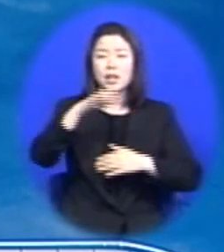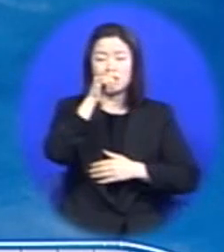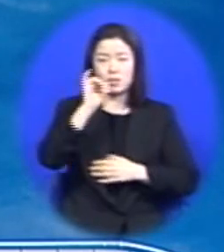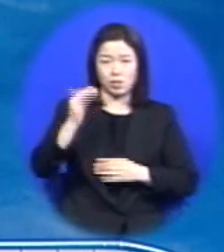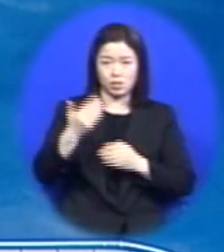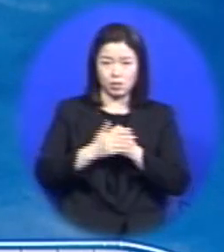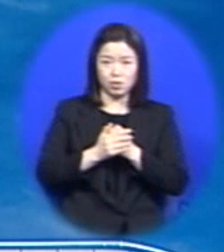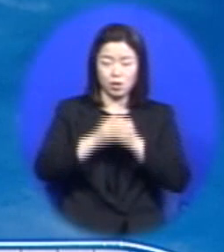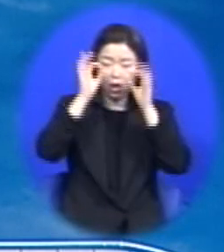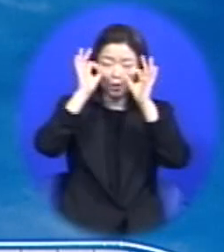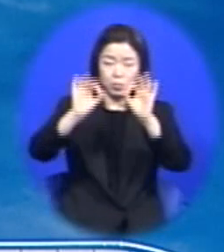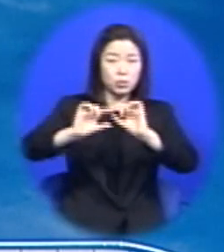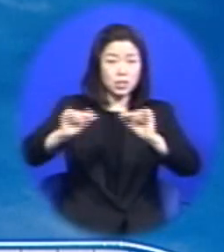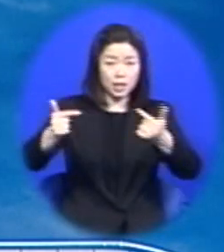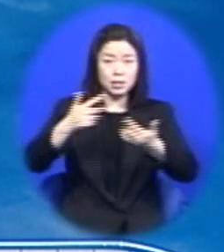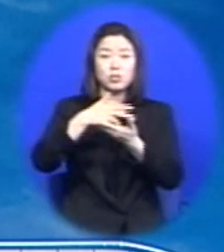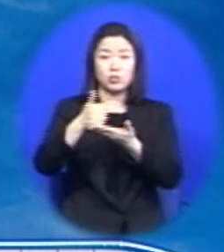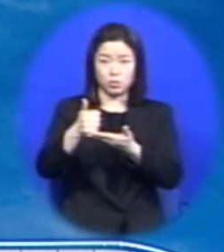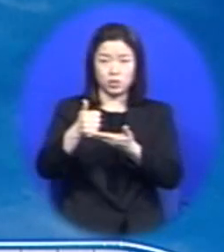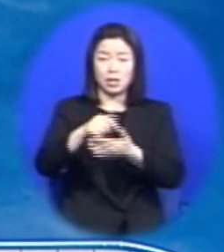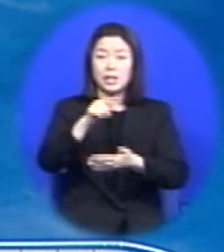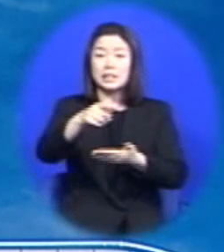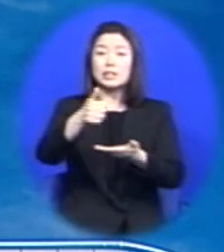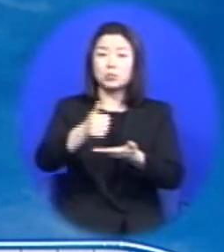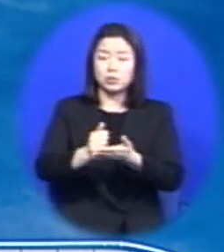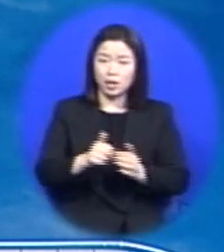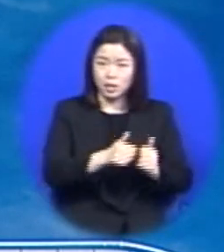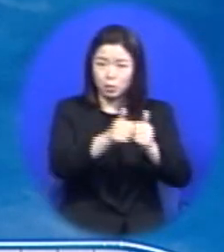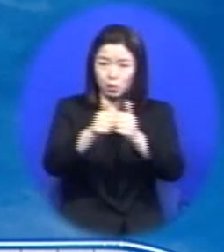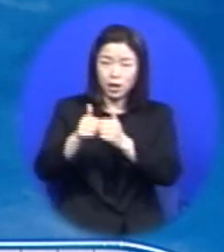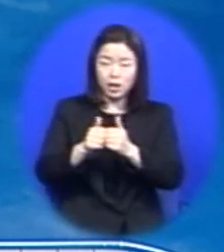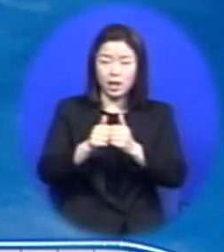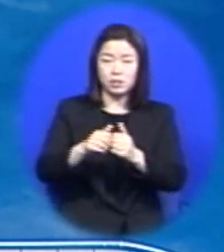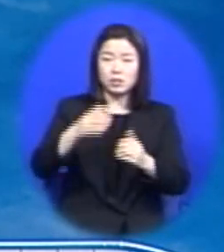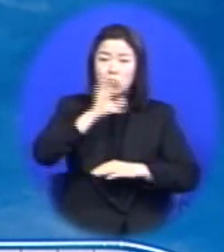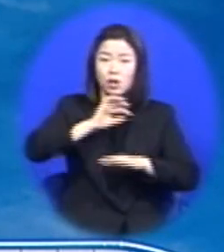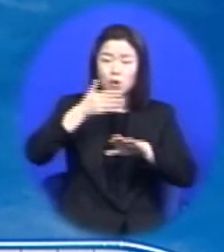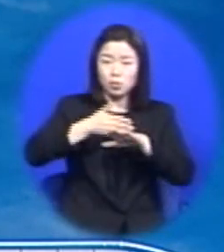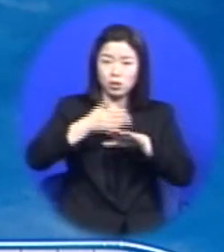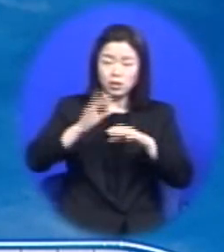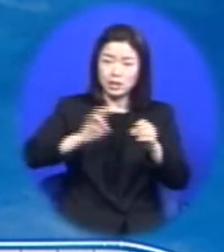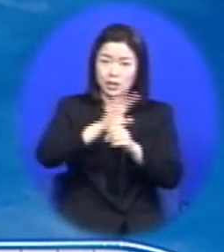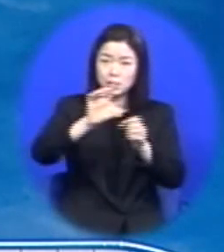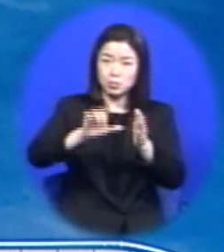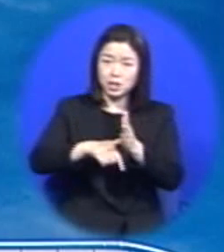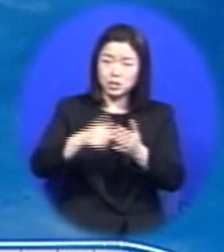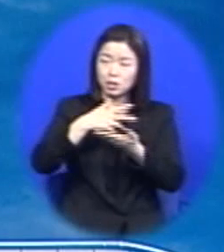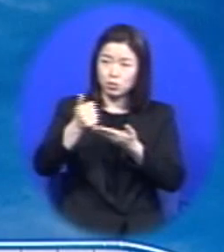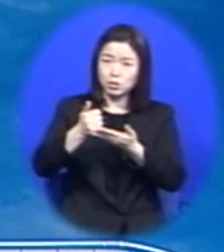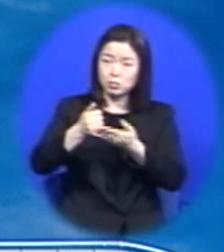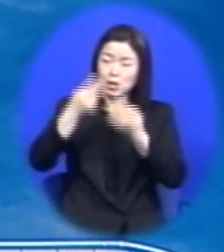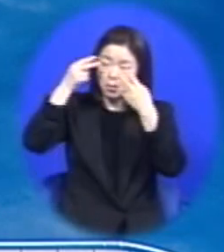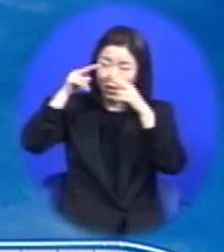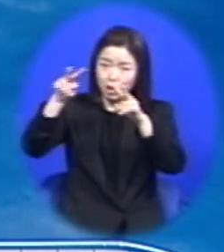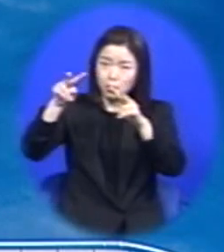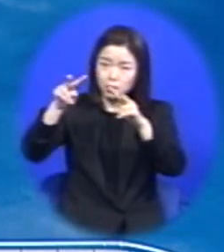보이지 않으신 주님, 그분과 동행하는 훈련, 24시간 예수님을 바라보라고 그렇게